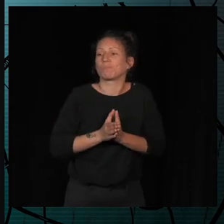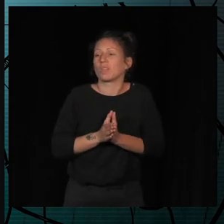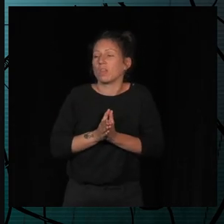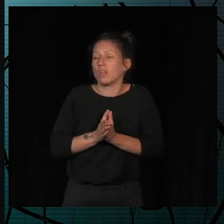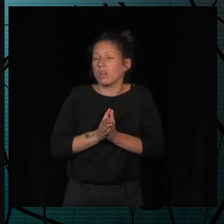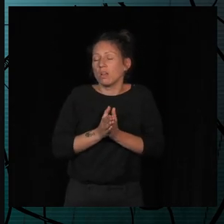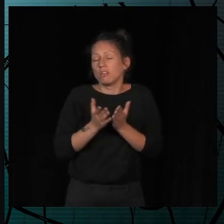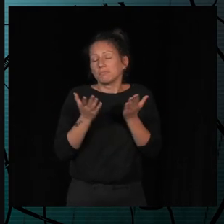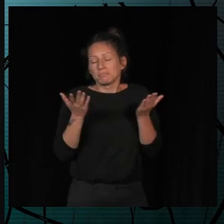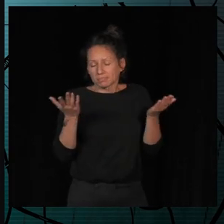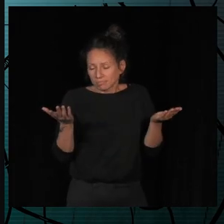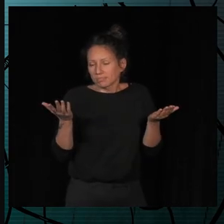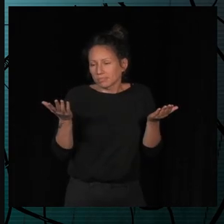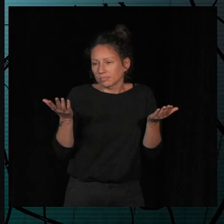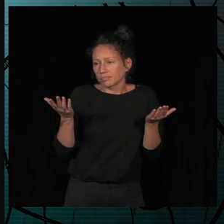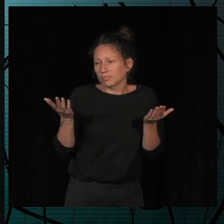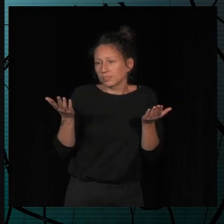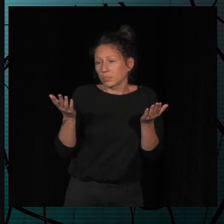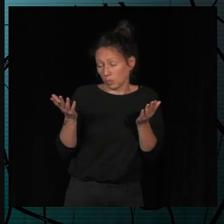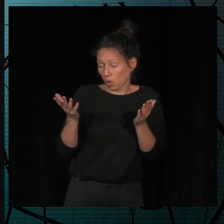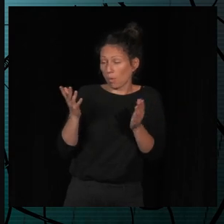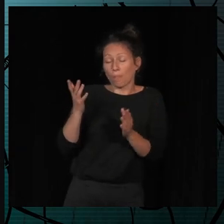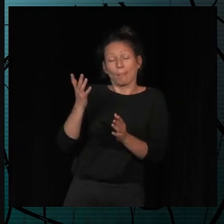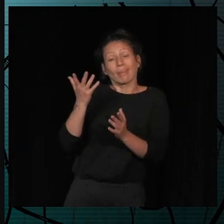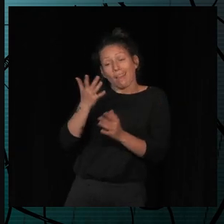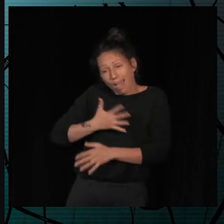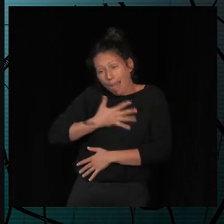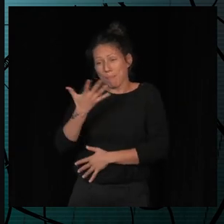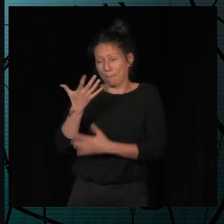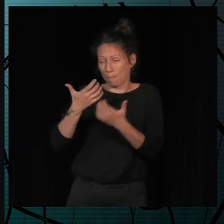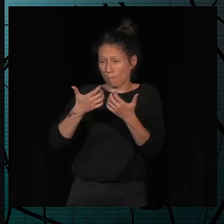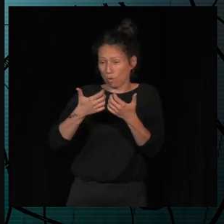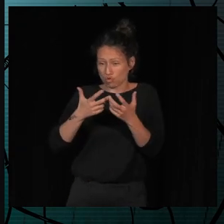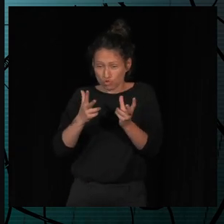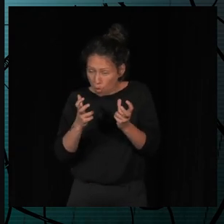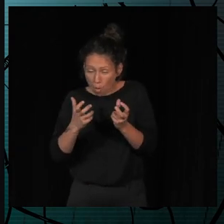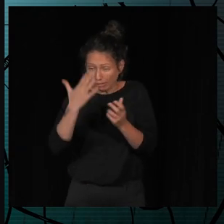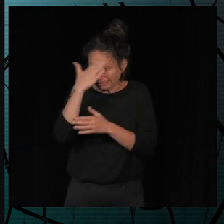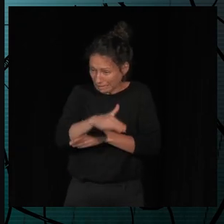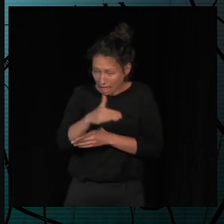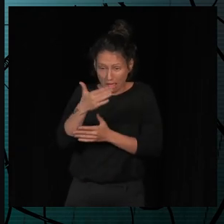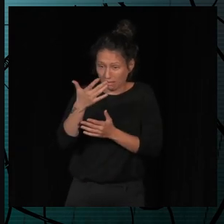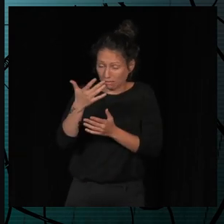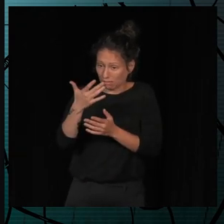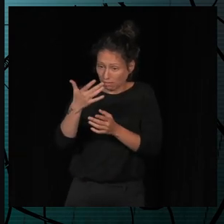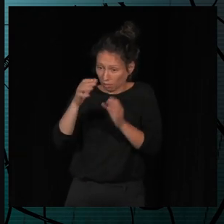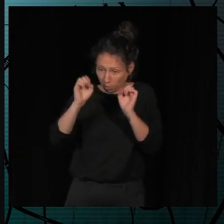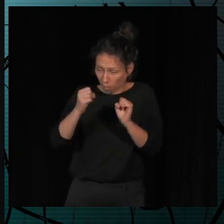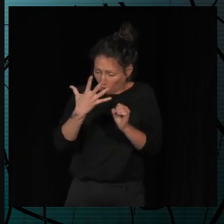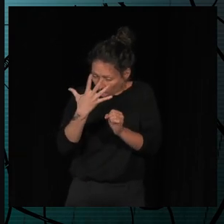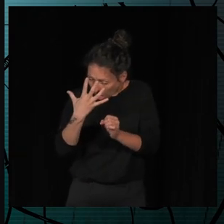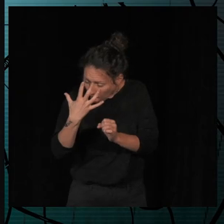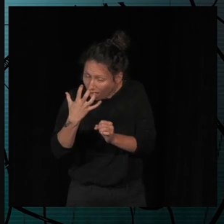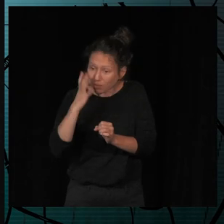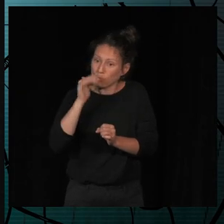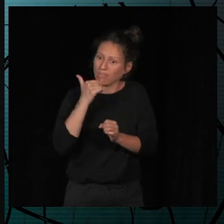tout de même de se dire que il est possible quand on aime le jeu vidéo de se dire qu'il y a des dérives potentielles et que l'industrie du jeu vidéo